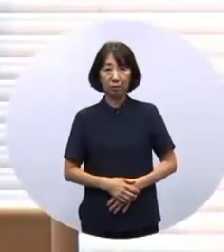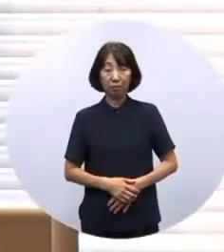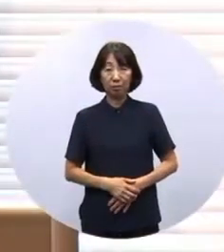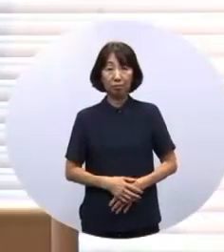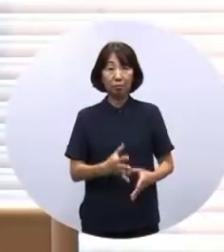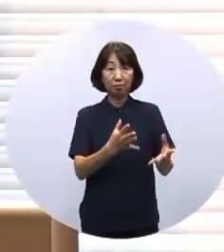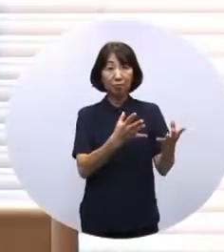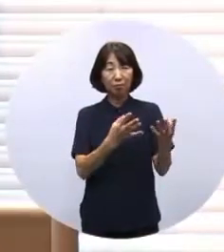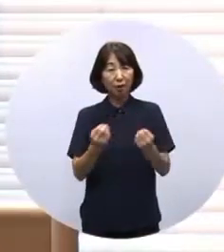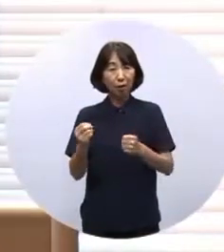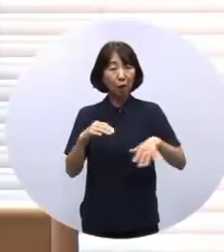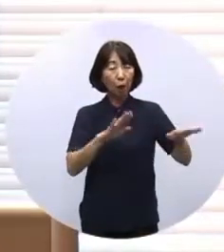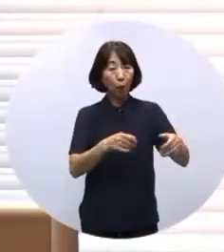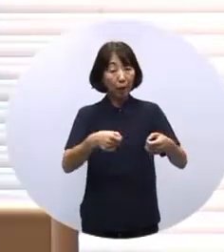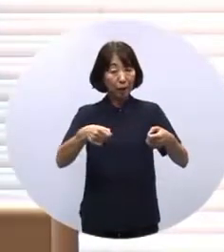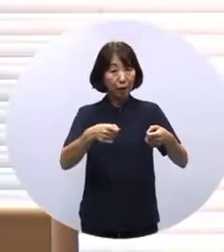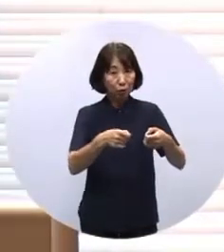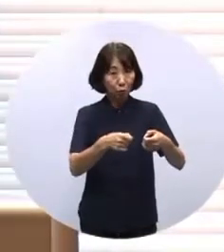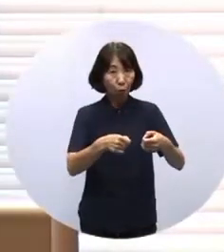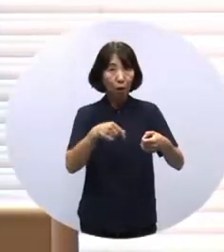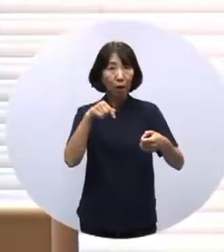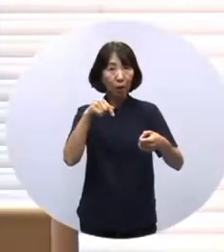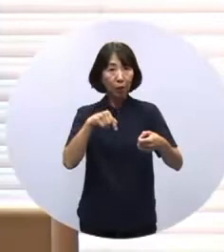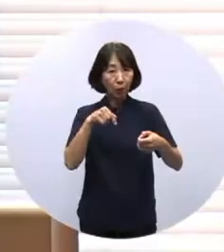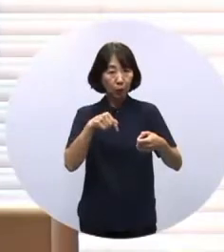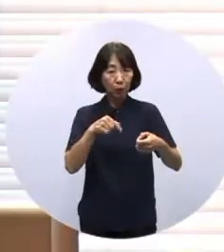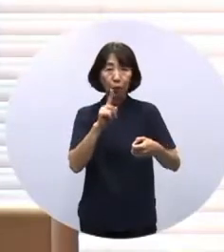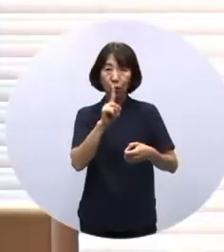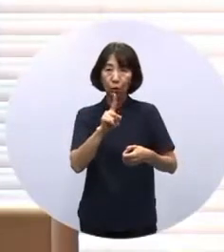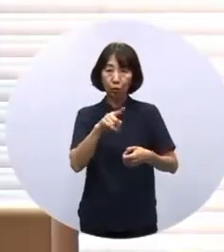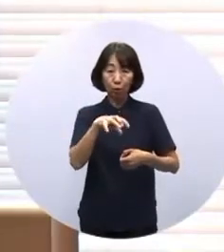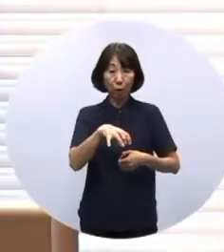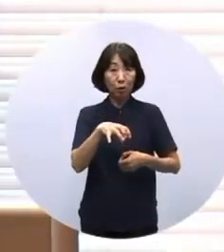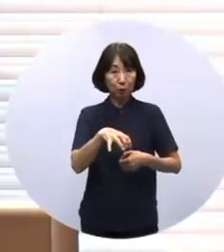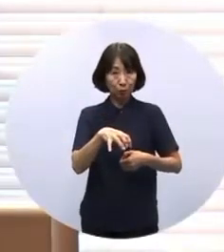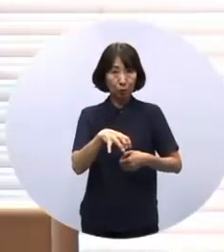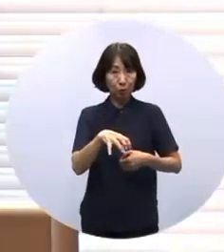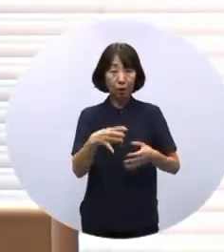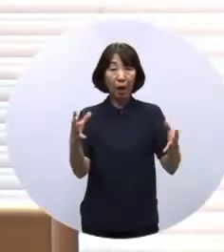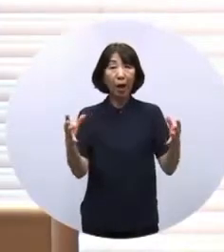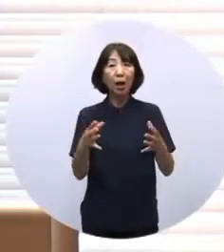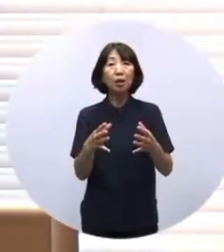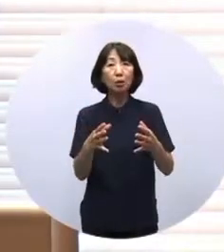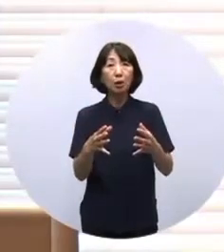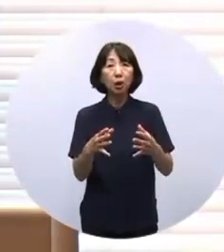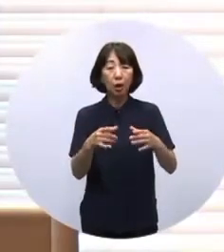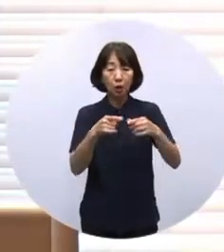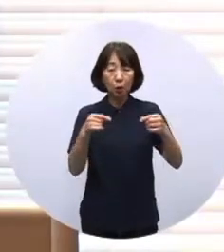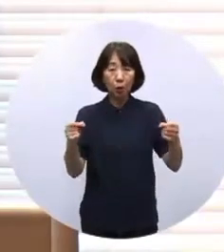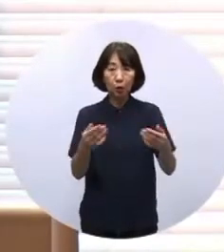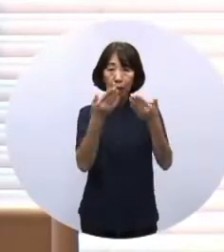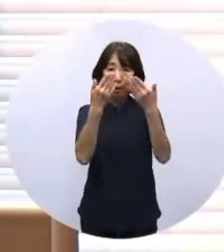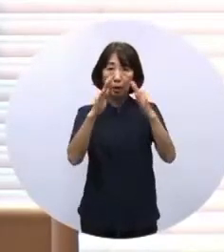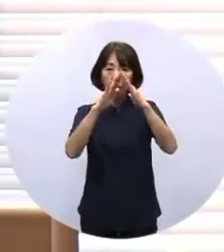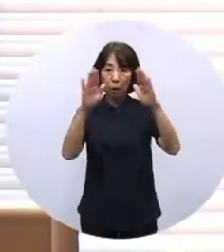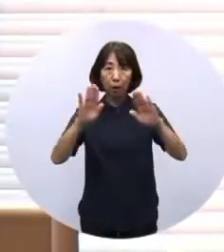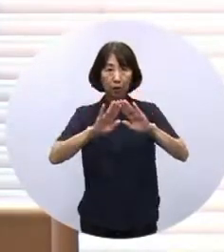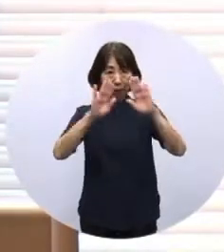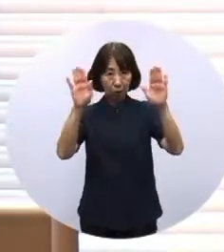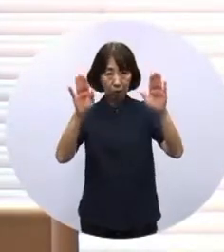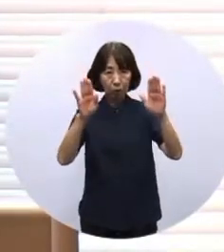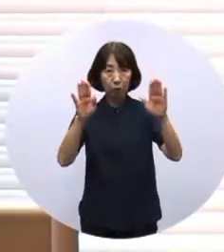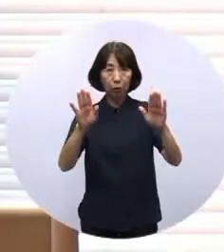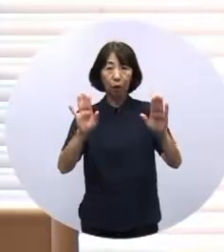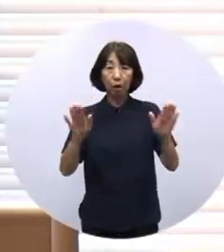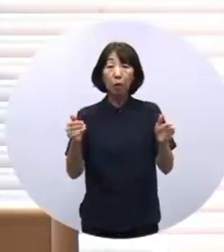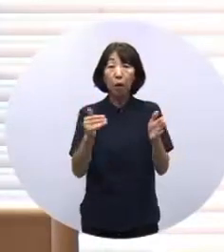これだけのハワイアンキルトを、一つの会場に集めて日本で展覧会を開くということは今まで